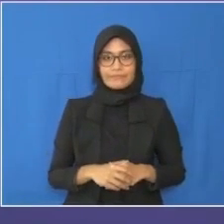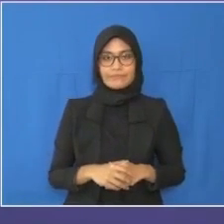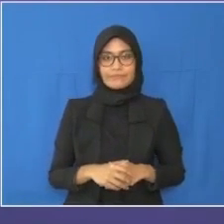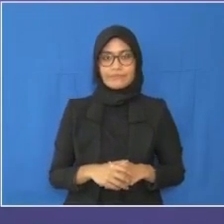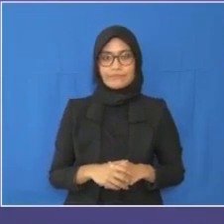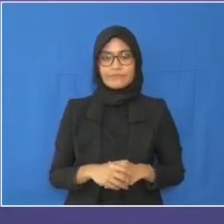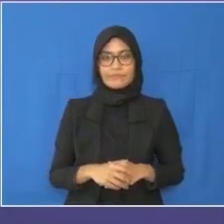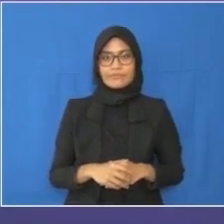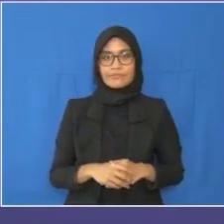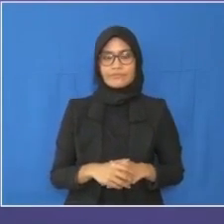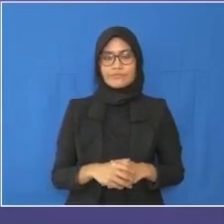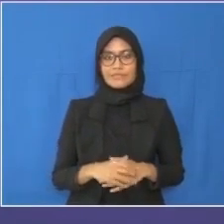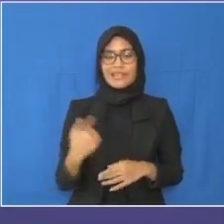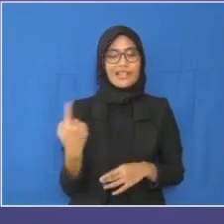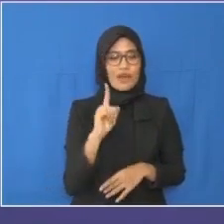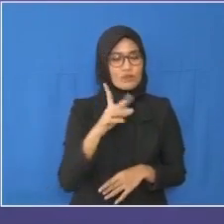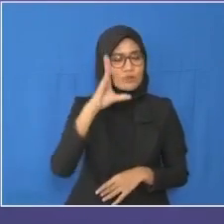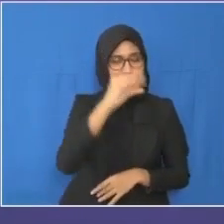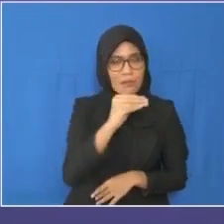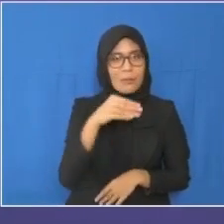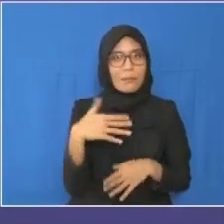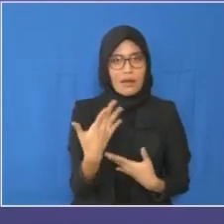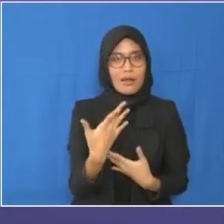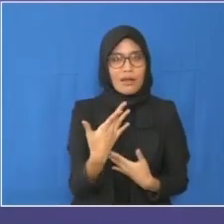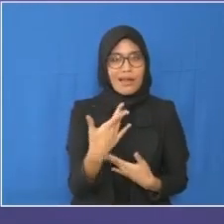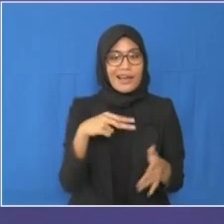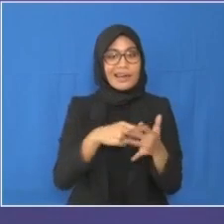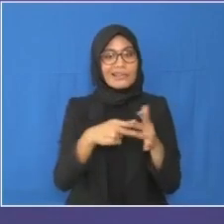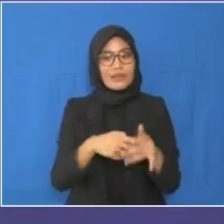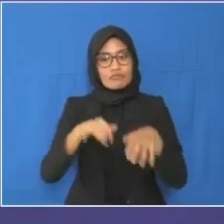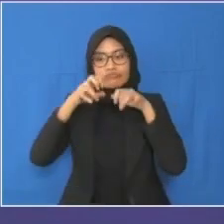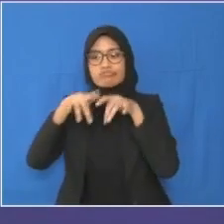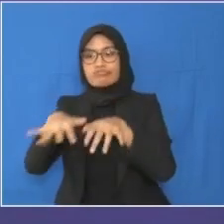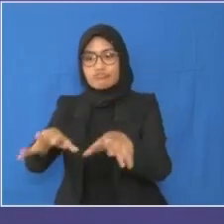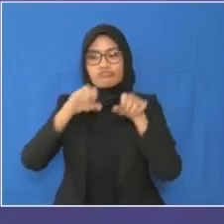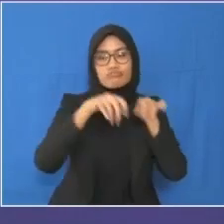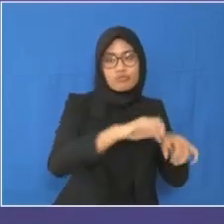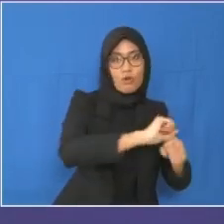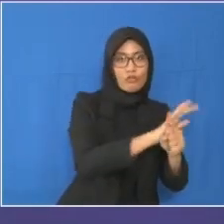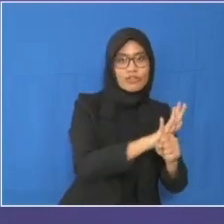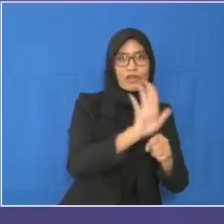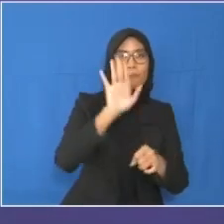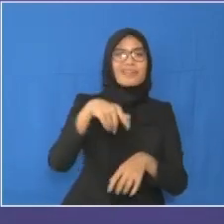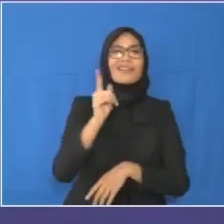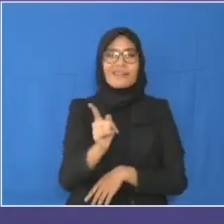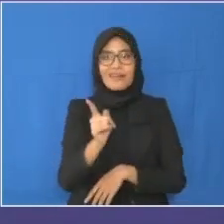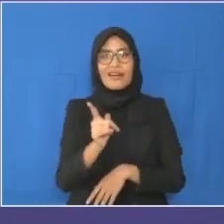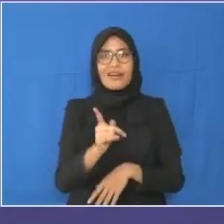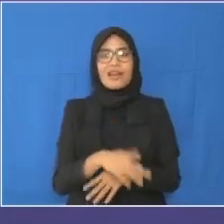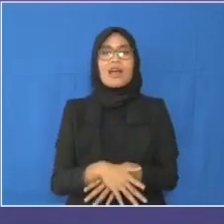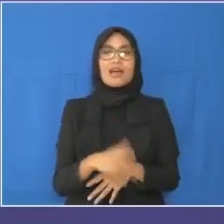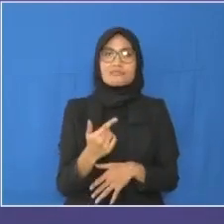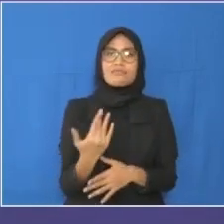Hai ini yang harus kita pahami bahwa penularan masih terjadi oleh karena itu Mari kita